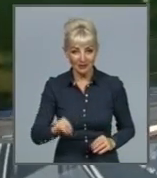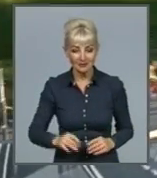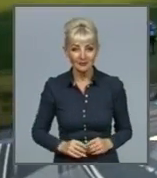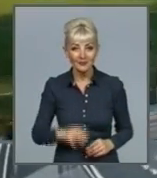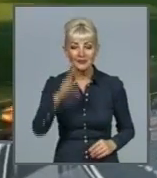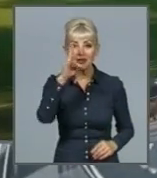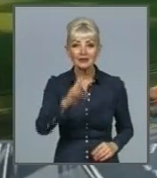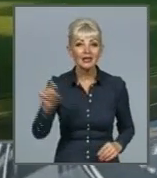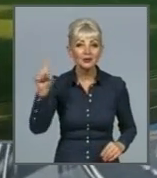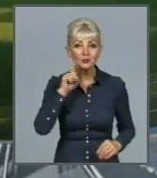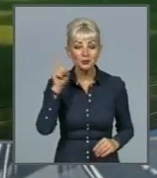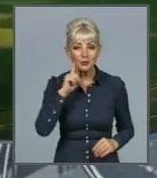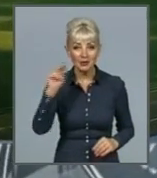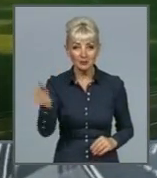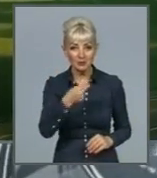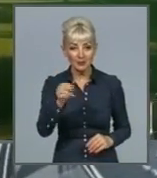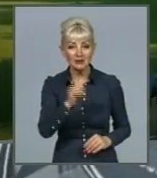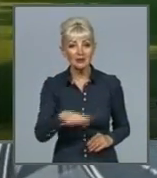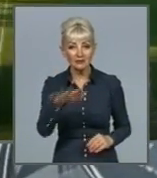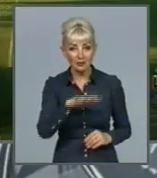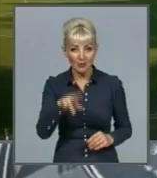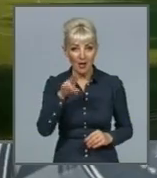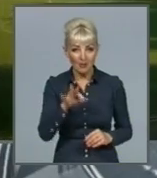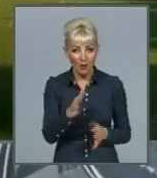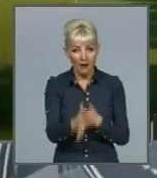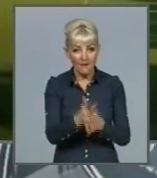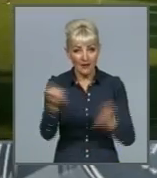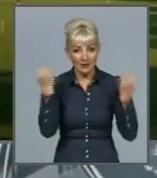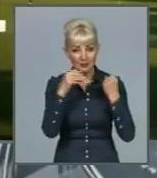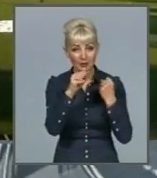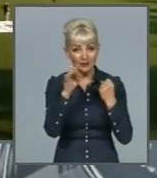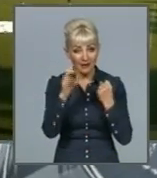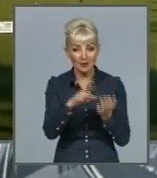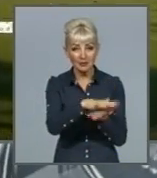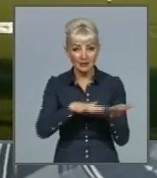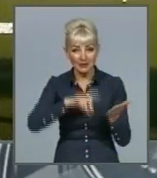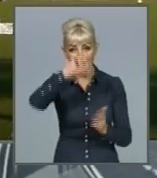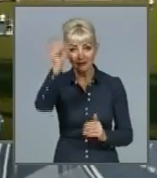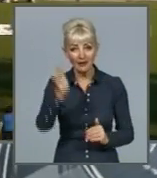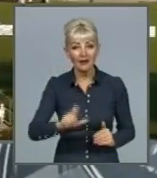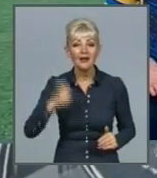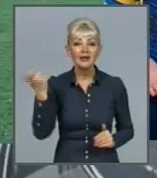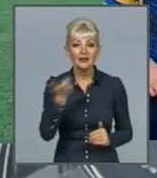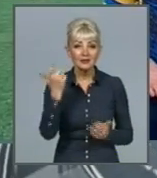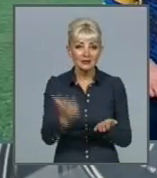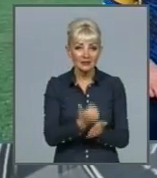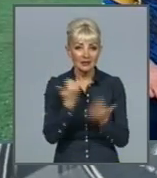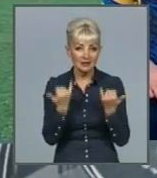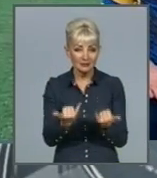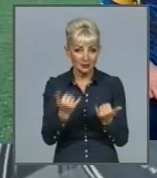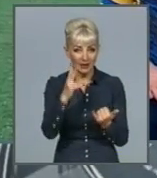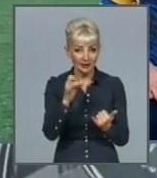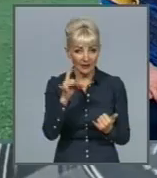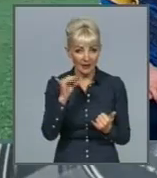На юниорском чемпионате Европы по велоспорту на треке, который продолжается в Италии, харьковчане завоевали сегодня в Керени золотую и